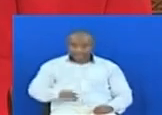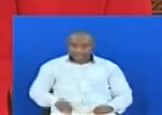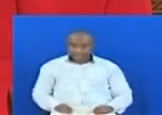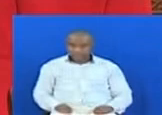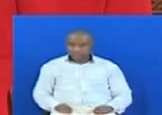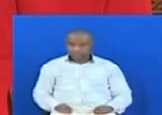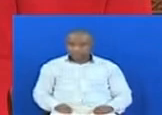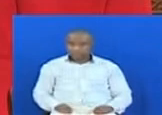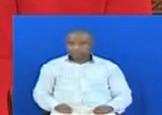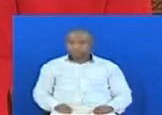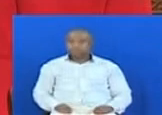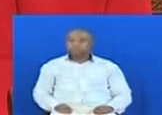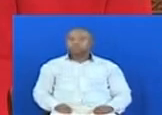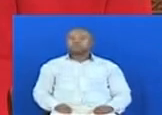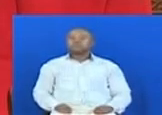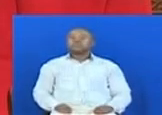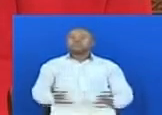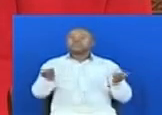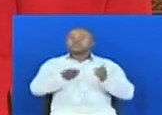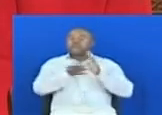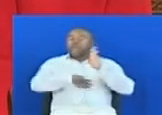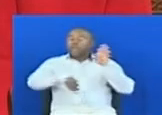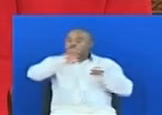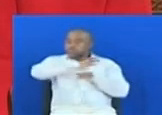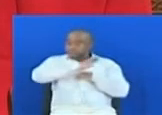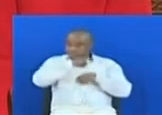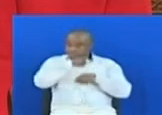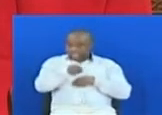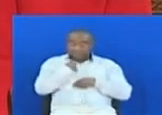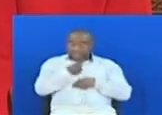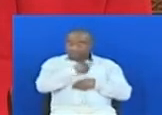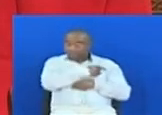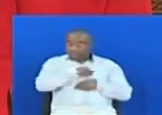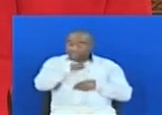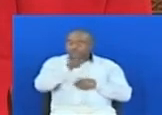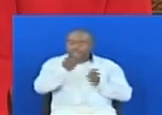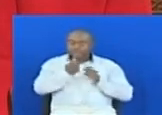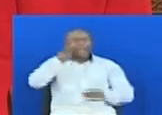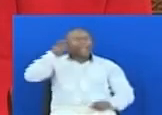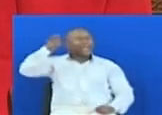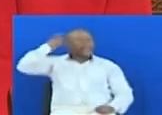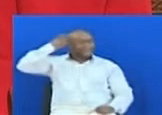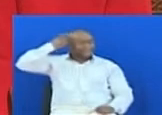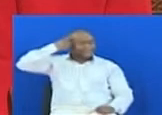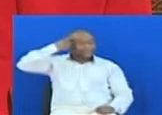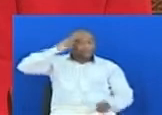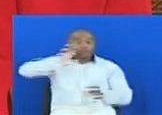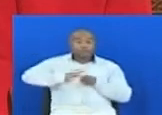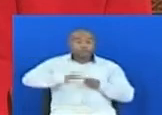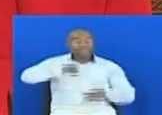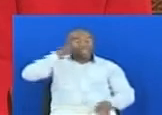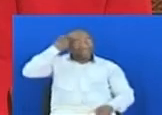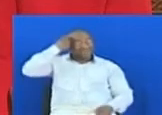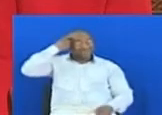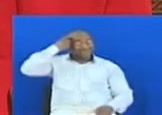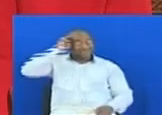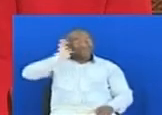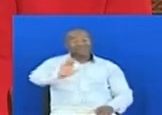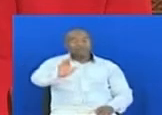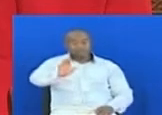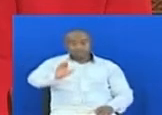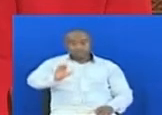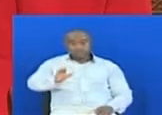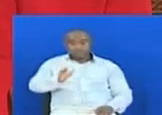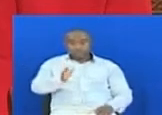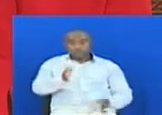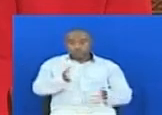na pia mwenyekiti ambaye huwa anakusaidia alisema Rais Magufuli ni genius. Ametumia ugenius huo kuweza